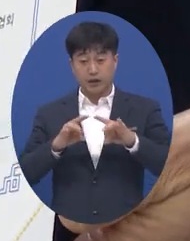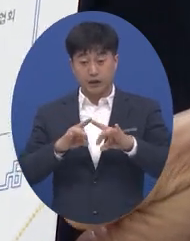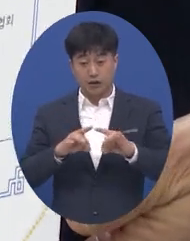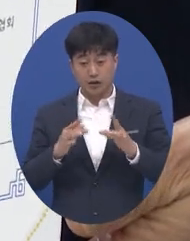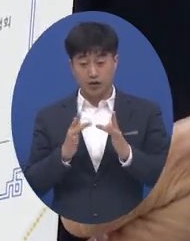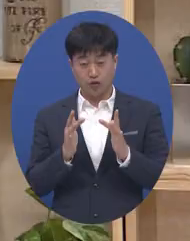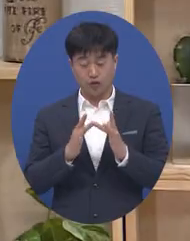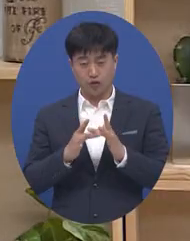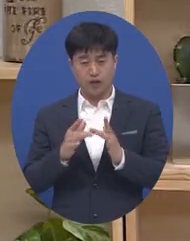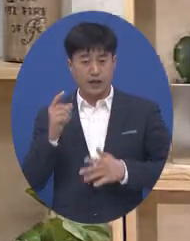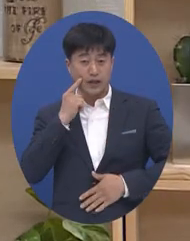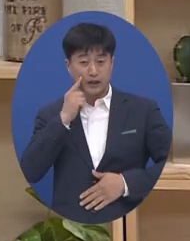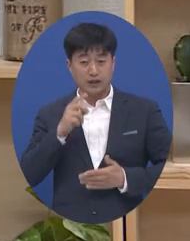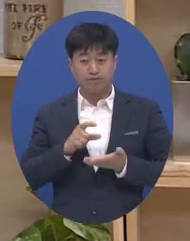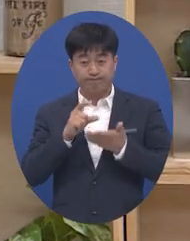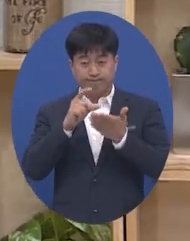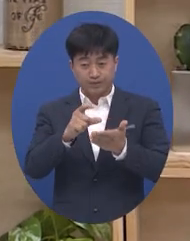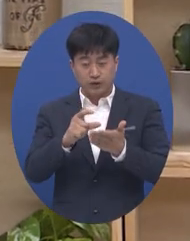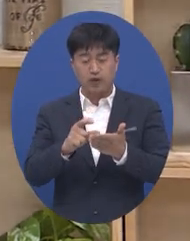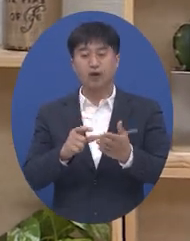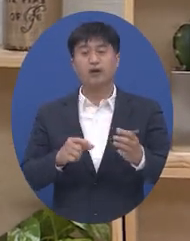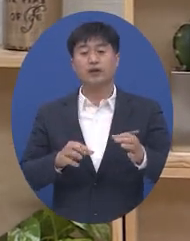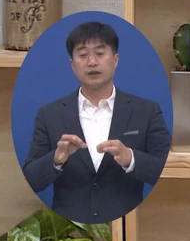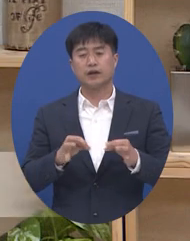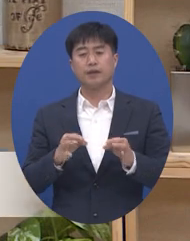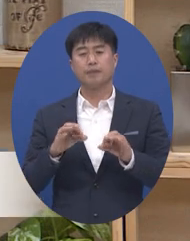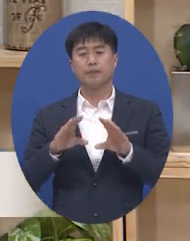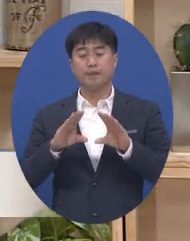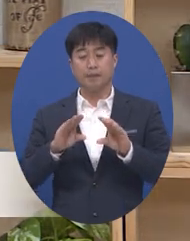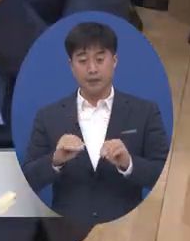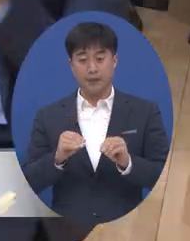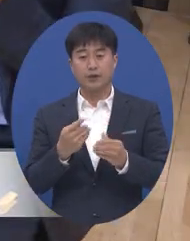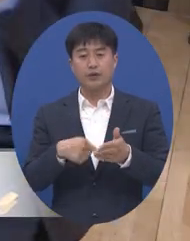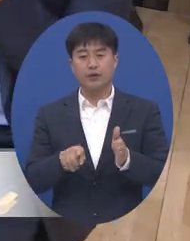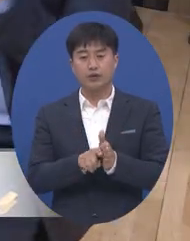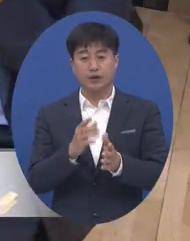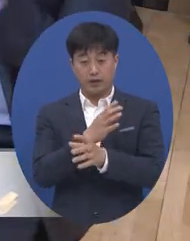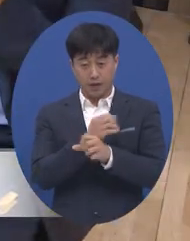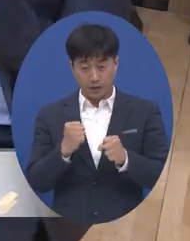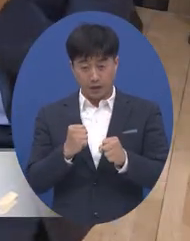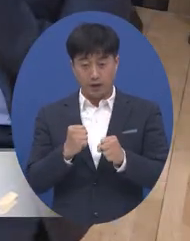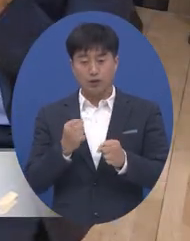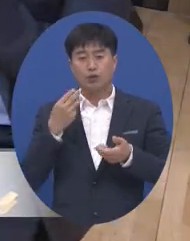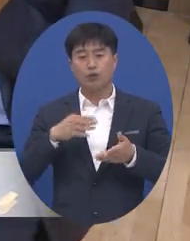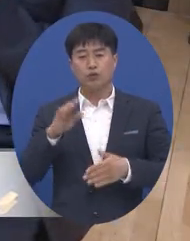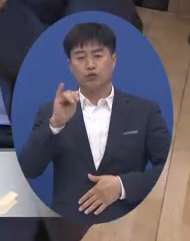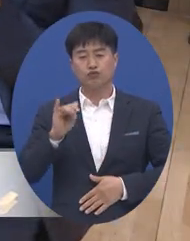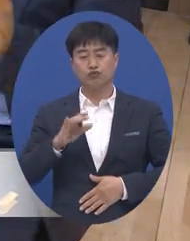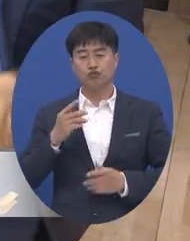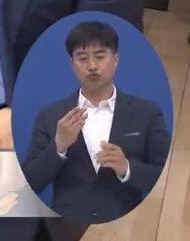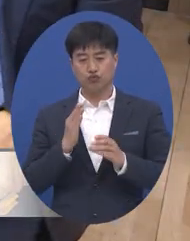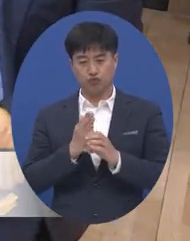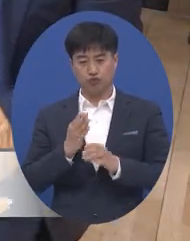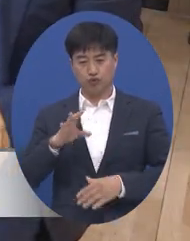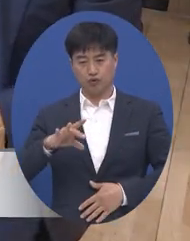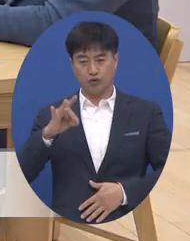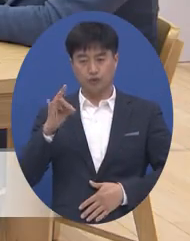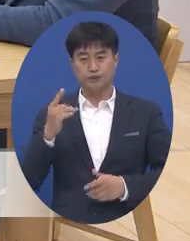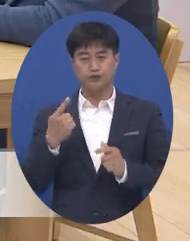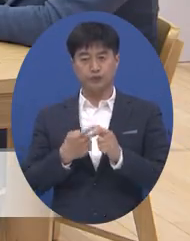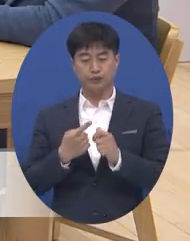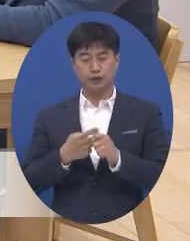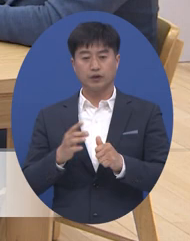게재 영업행위를 막기 위해 한국공인중개사 에페 와 업무협약을 맺은 건 경기도가 전국 지자체 중 처음입니다